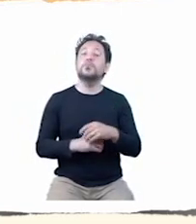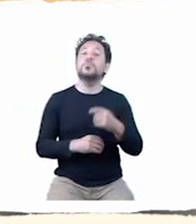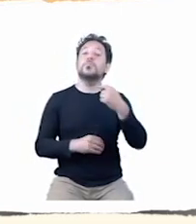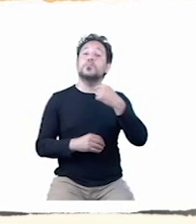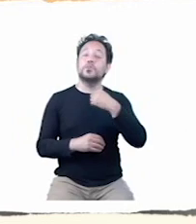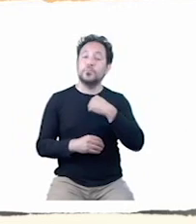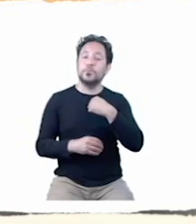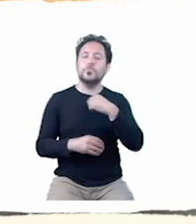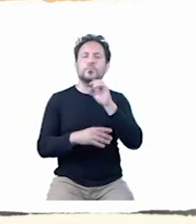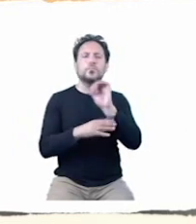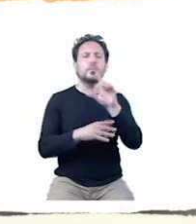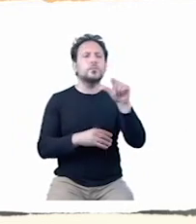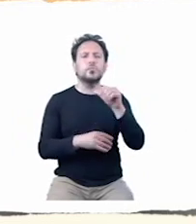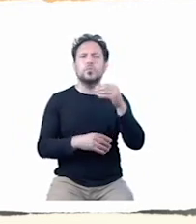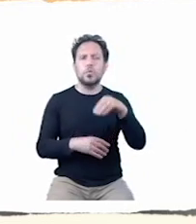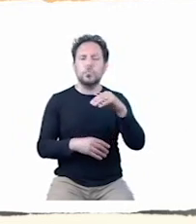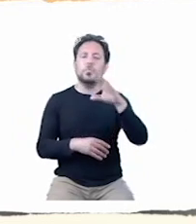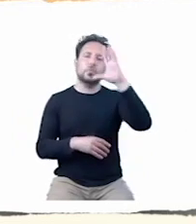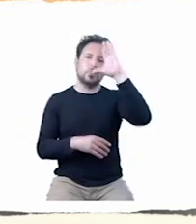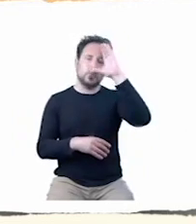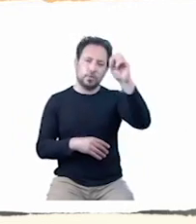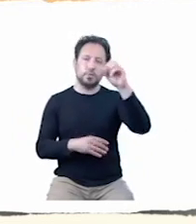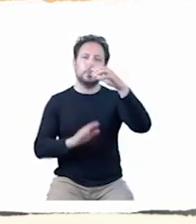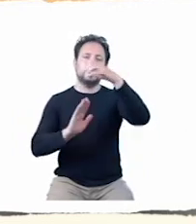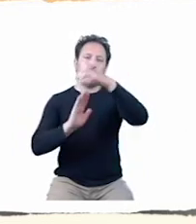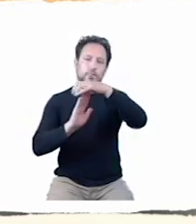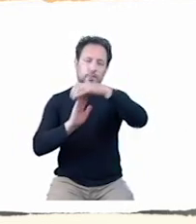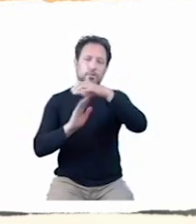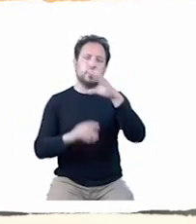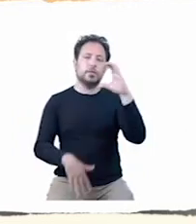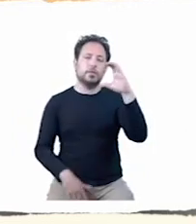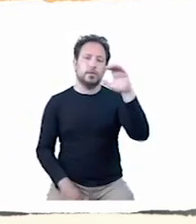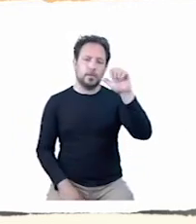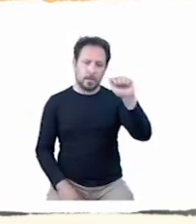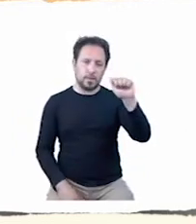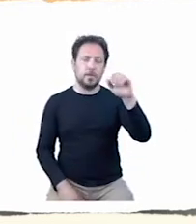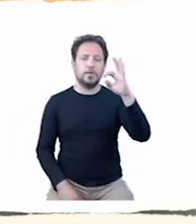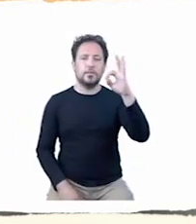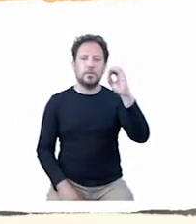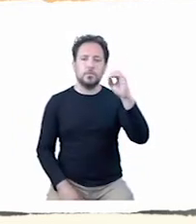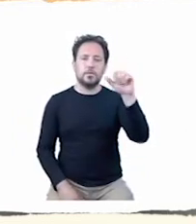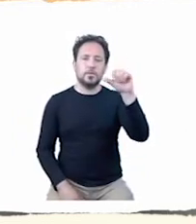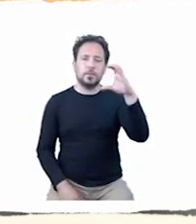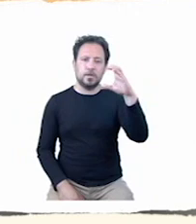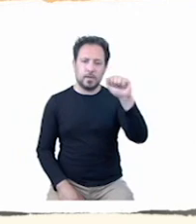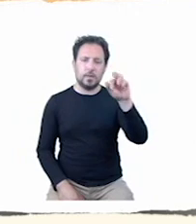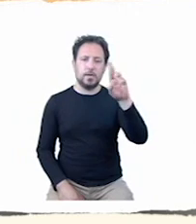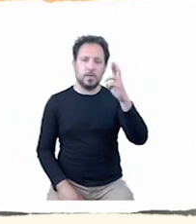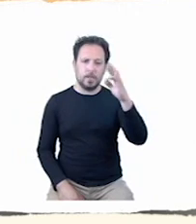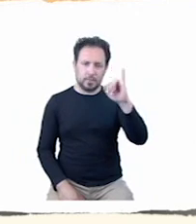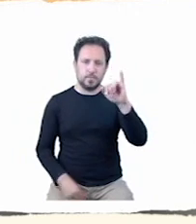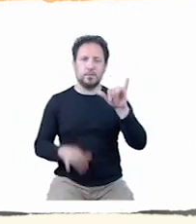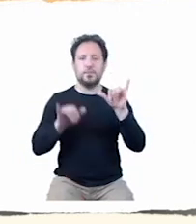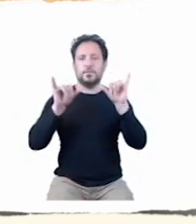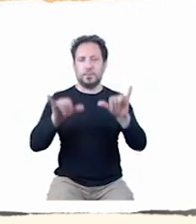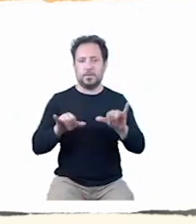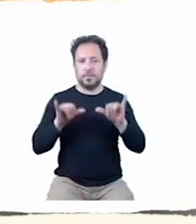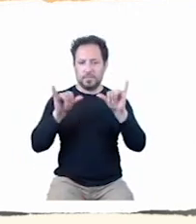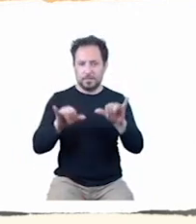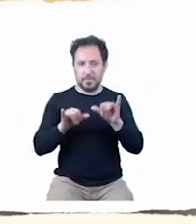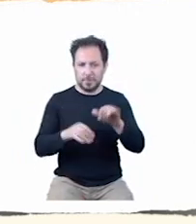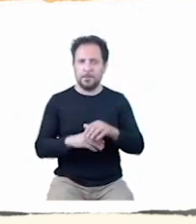Piva studentessa di lingue LIS e lingua russa all'Università Ca' Foscari di Venezia.